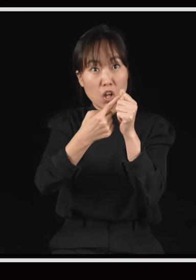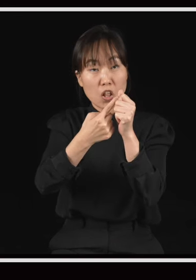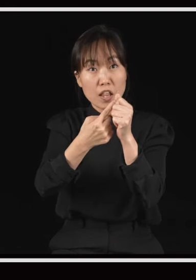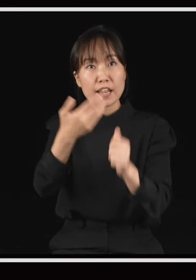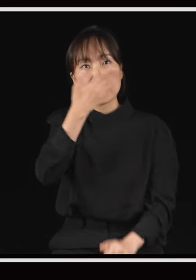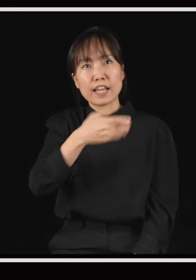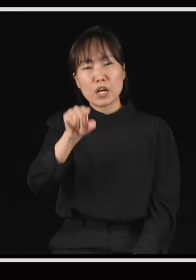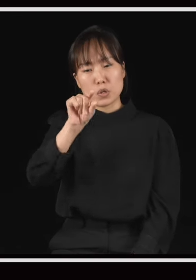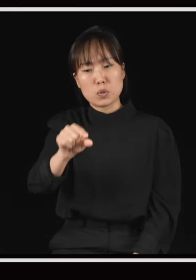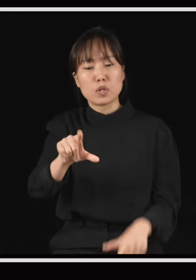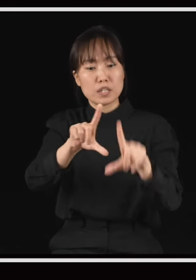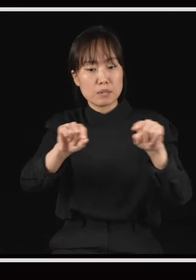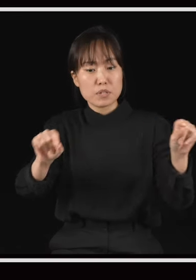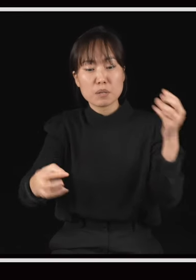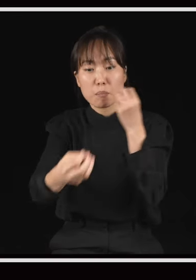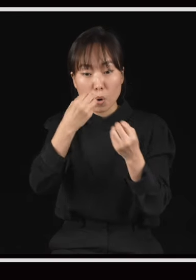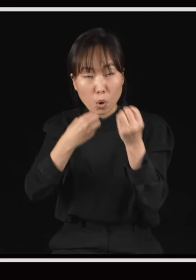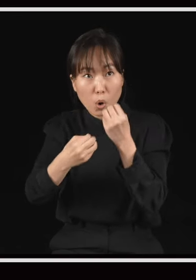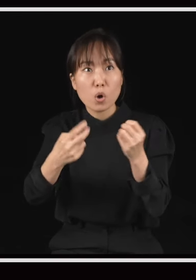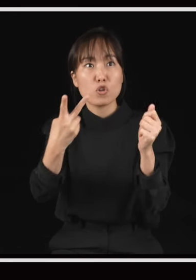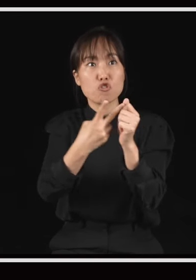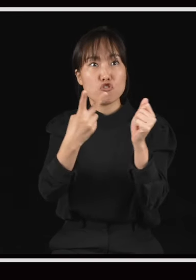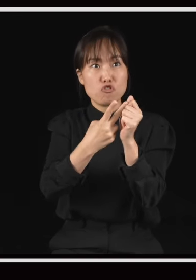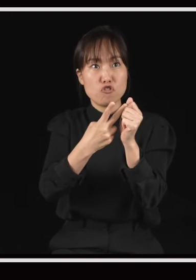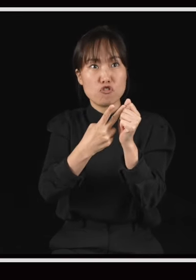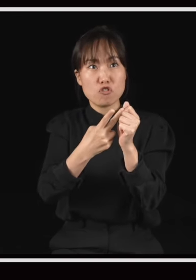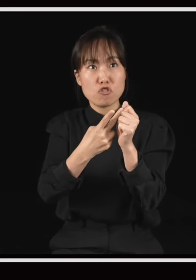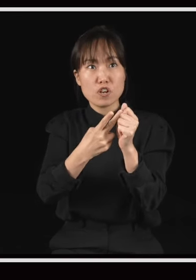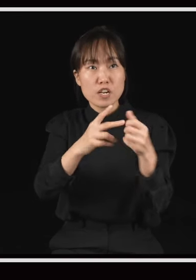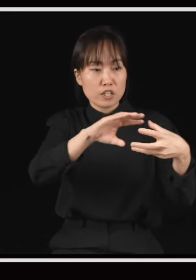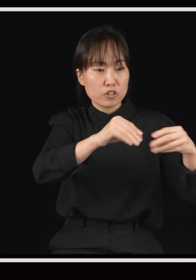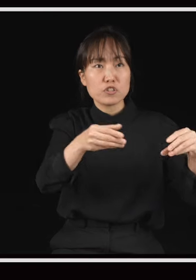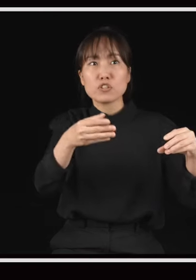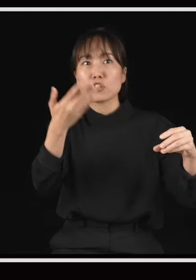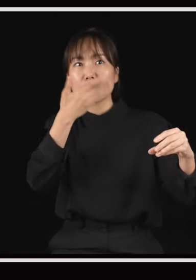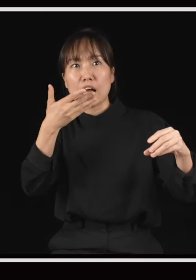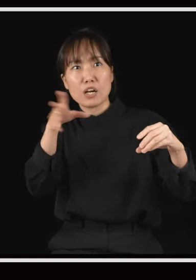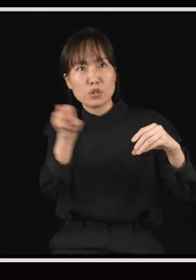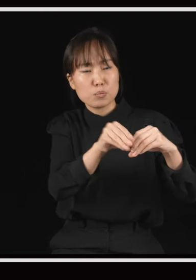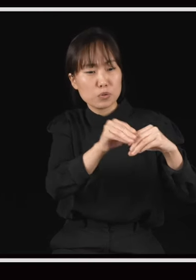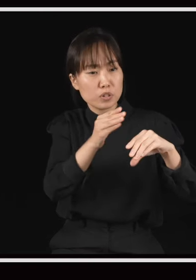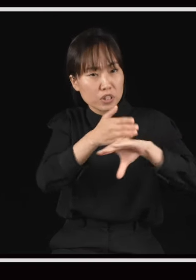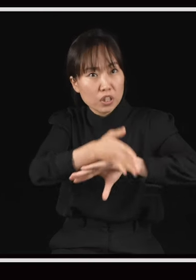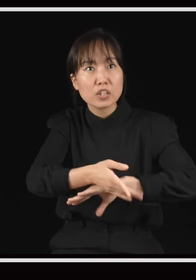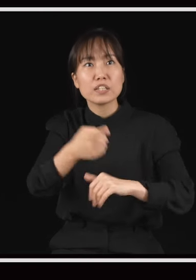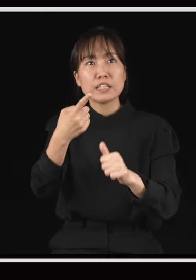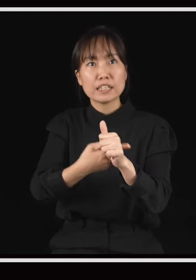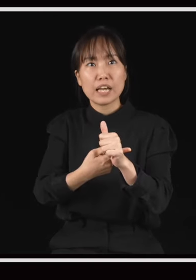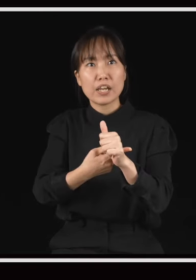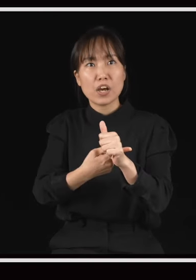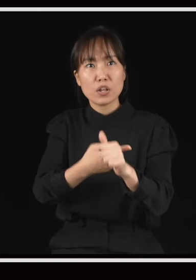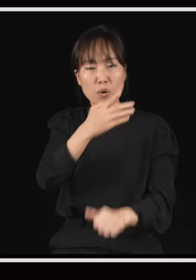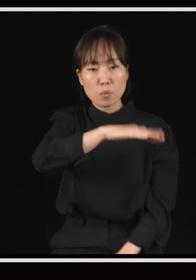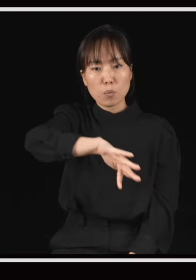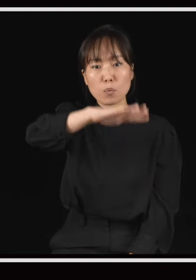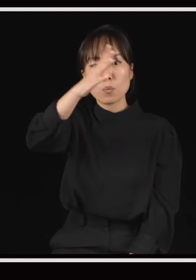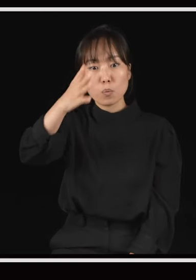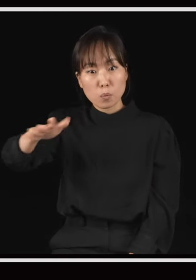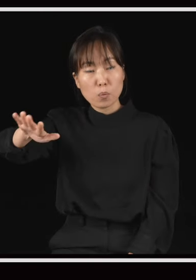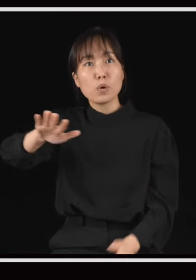방법, 당이 천천히 흡수돼서 뾰족한 게 이렇게 납작하게 되게 만드는 거. 그다음에 당 처리